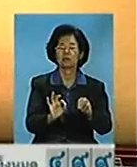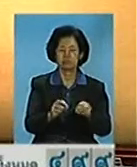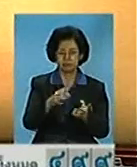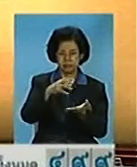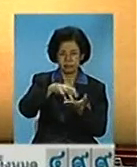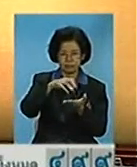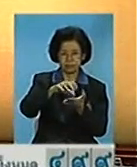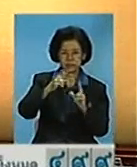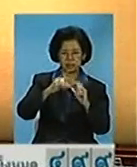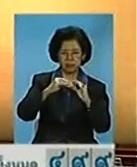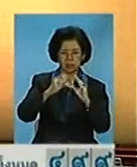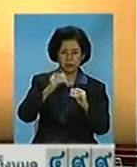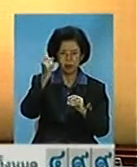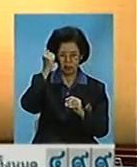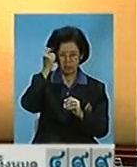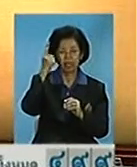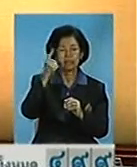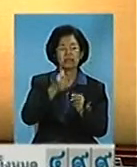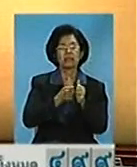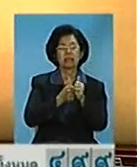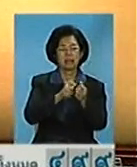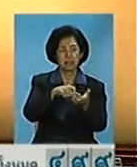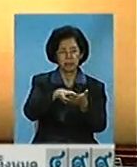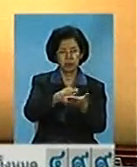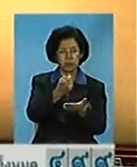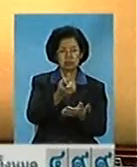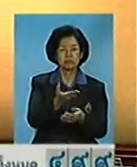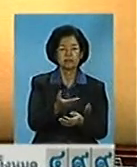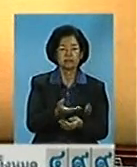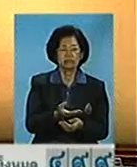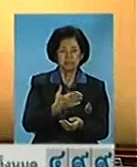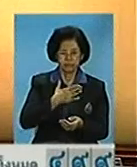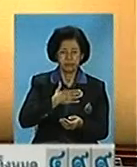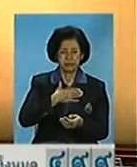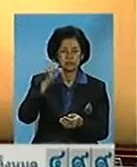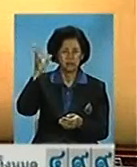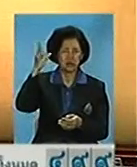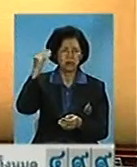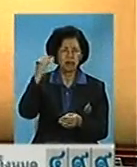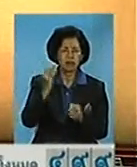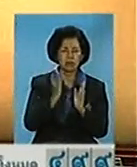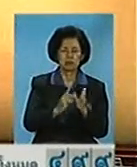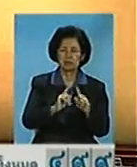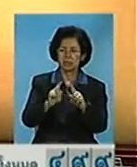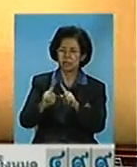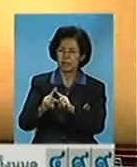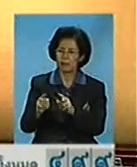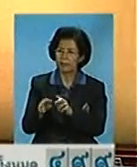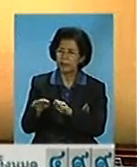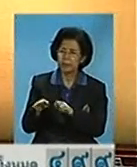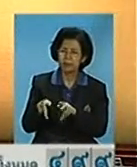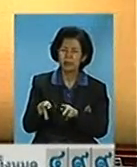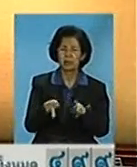ชุมได้เข้าใจตามเหตุผลเหล่านี้นะครับผมก็ฟังดูหลายท่านที่ก็มีความพยายามมากที่จะอธิบายแต่